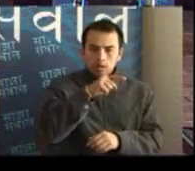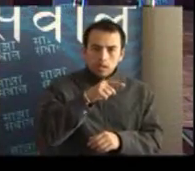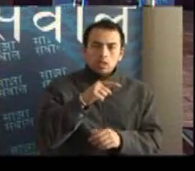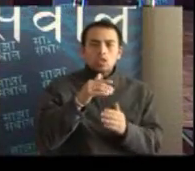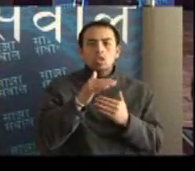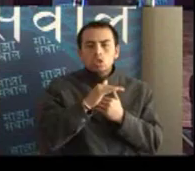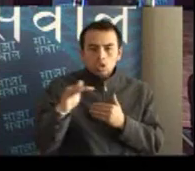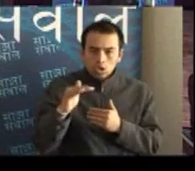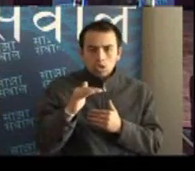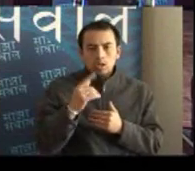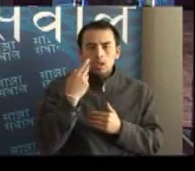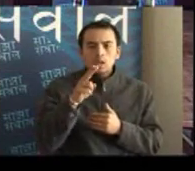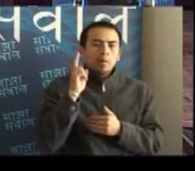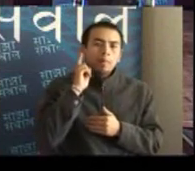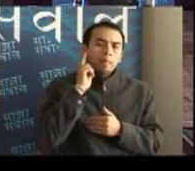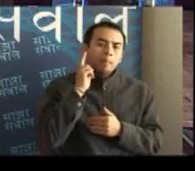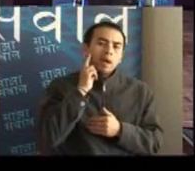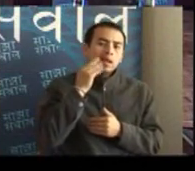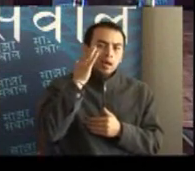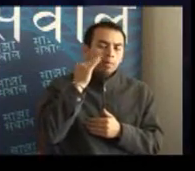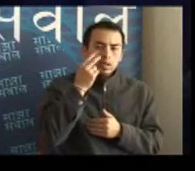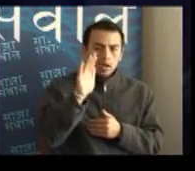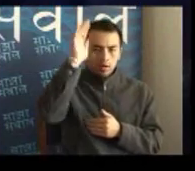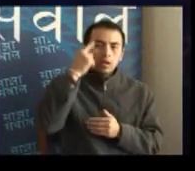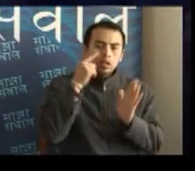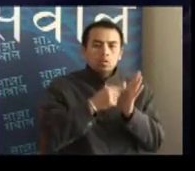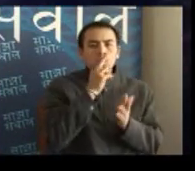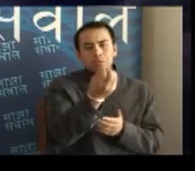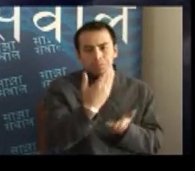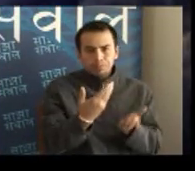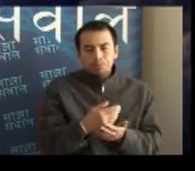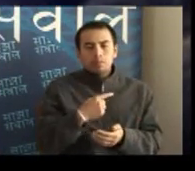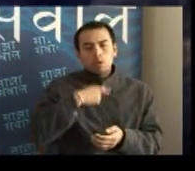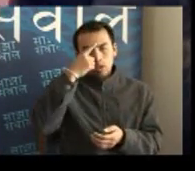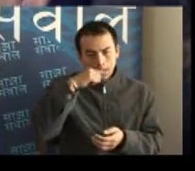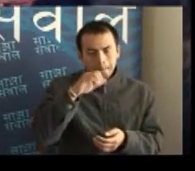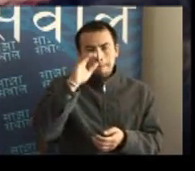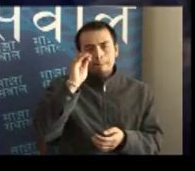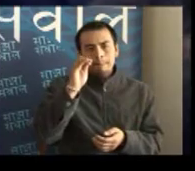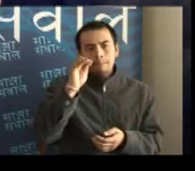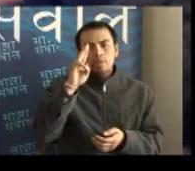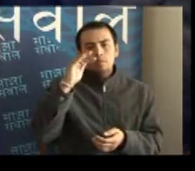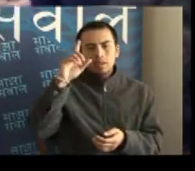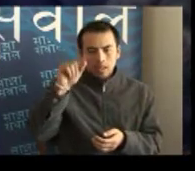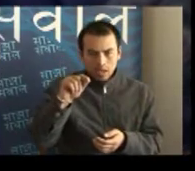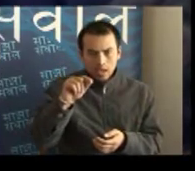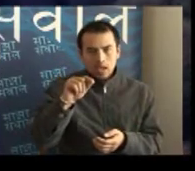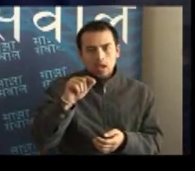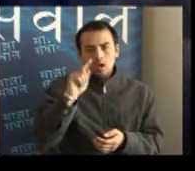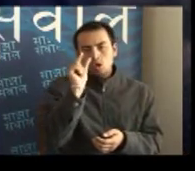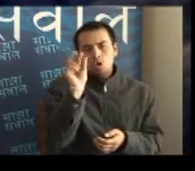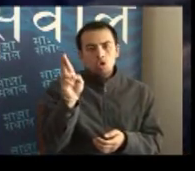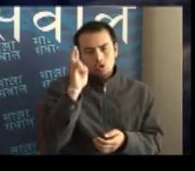यतापट्टि एकजना बहिनीले हात उठाउनु भएको देखेँ, म तपाईँको लिन्छु। मेरो नाम समिता